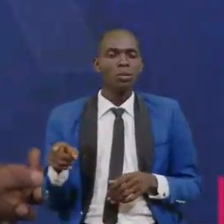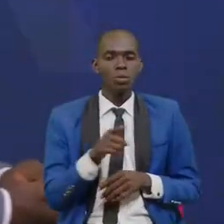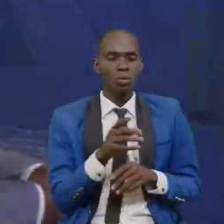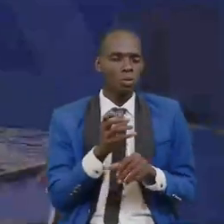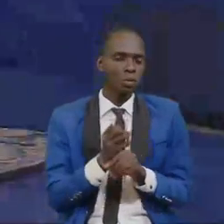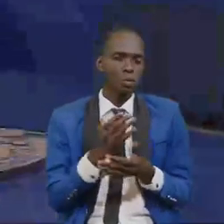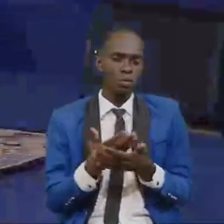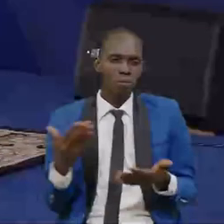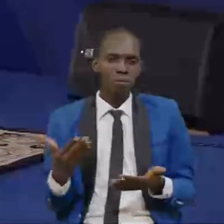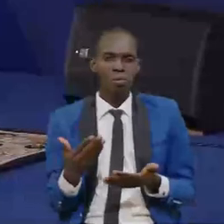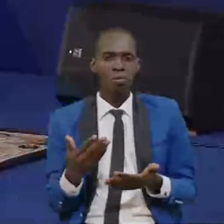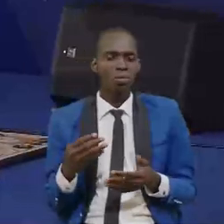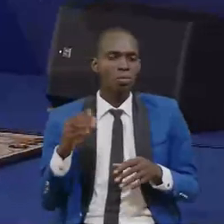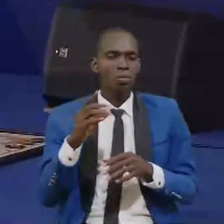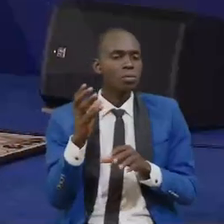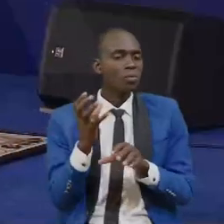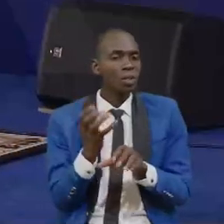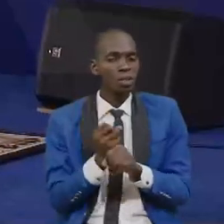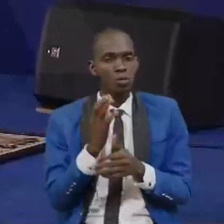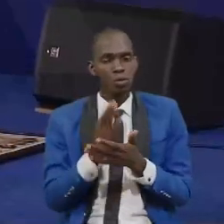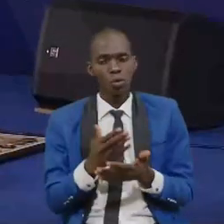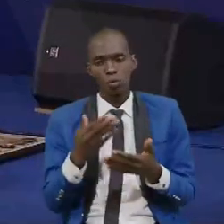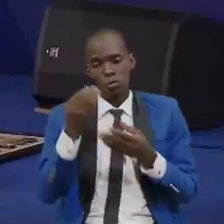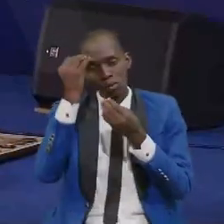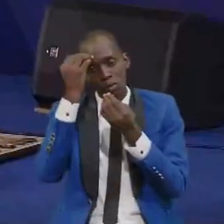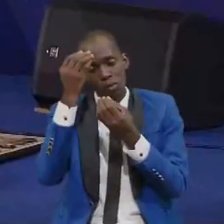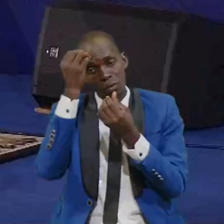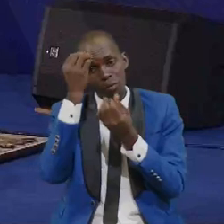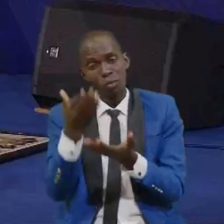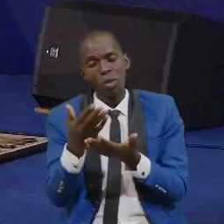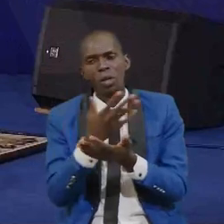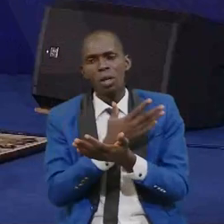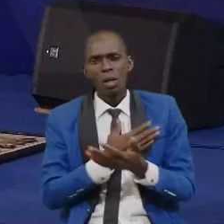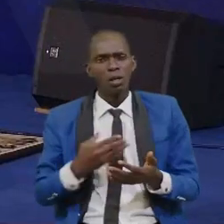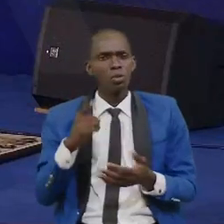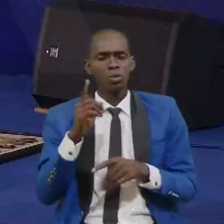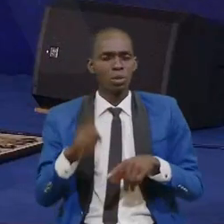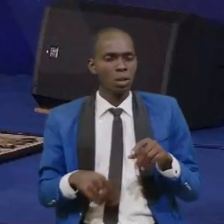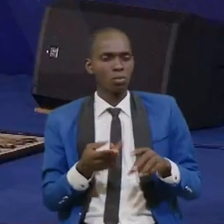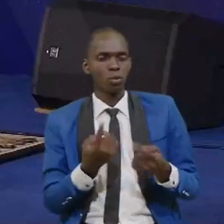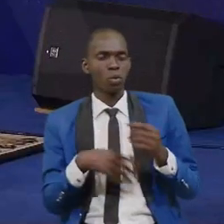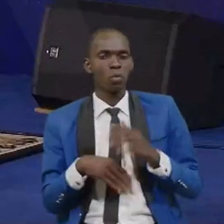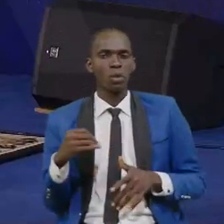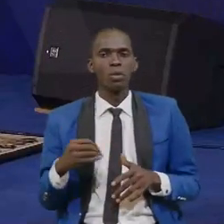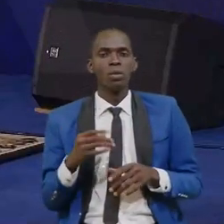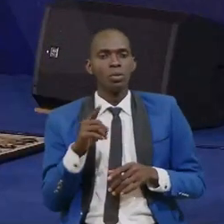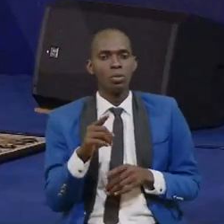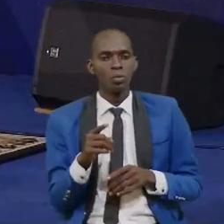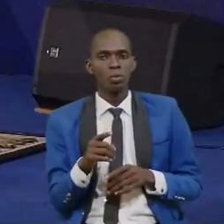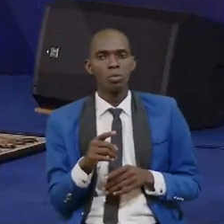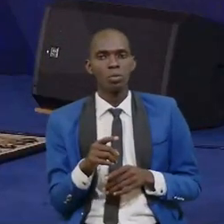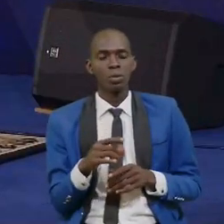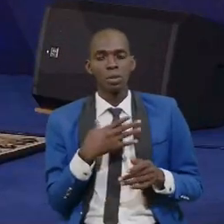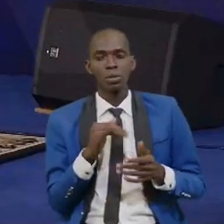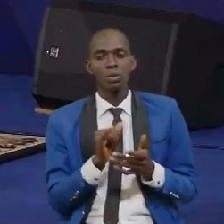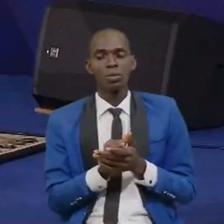dans les journaux, tu as peur, tu n'arrives pas à sortir. Quelqu'un, tu as entendu que les menaces de quelqu'un, il donne un signe.